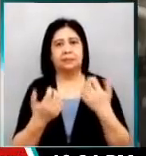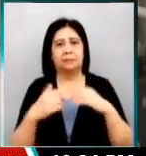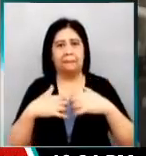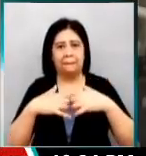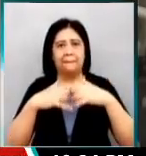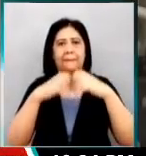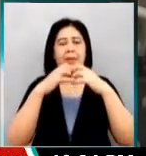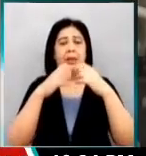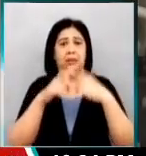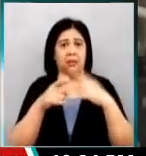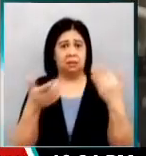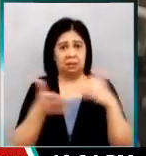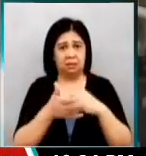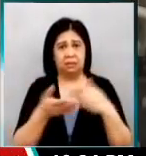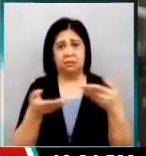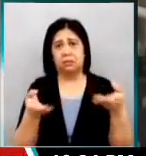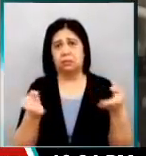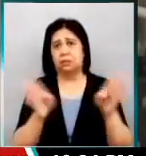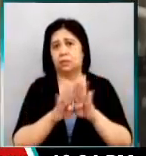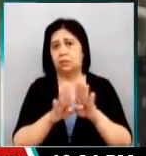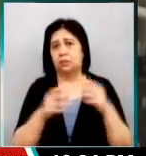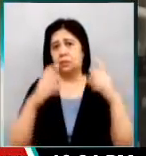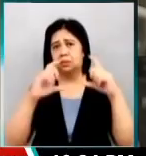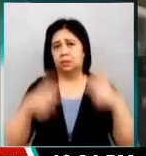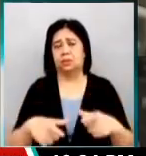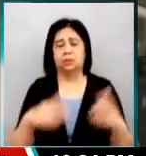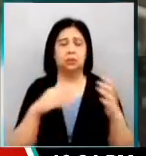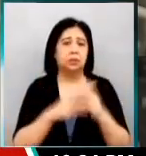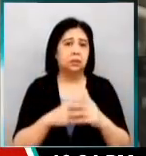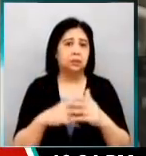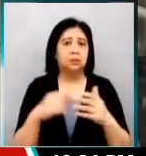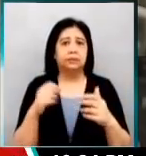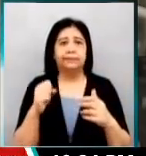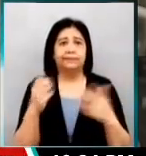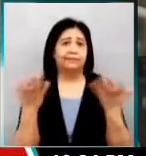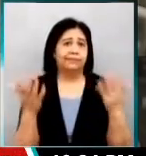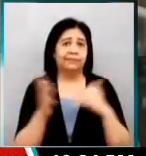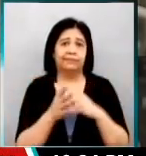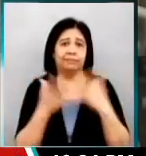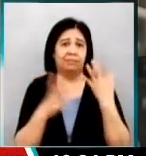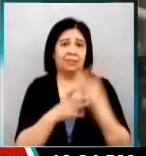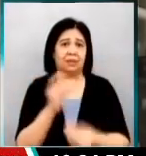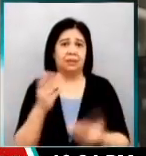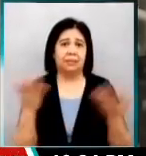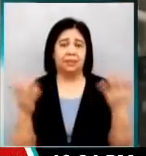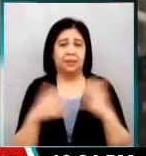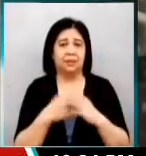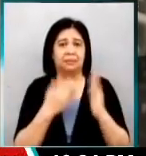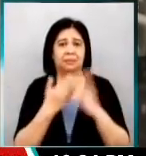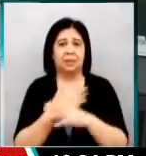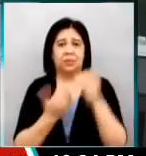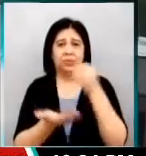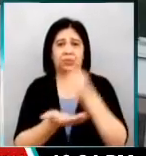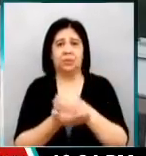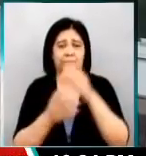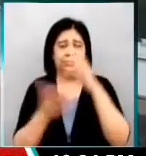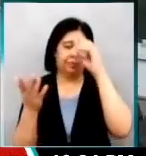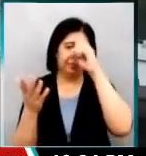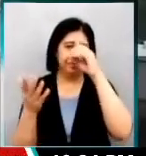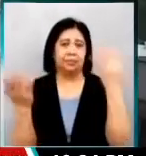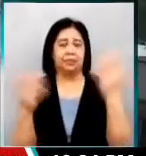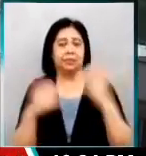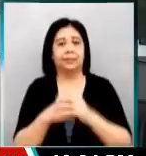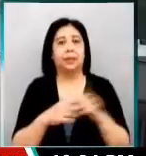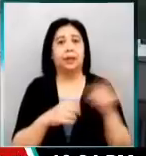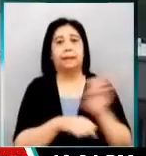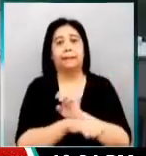lang magla-lockdown na naman. So wala na naman, di ba? Back to zero na naman kami niyan. Ang Employers